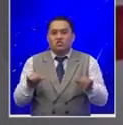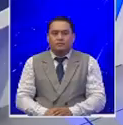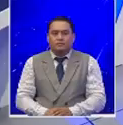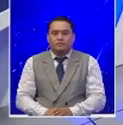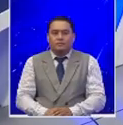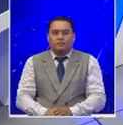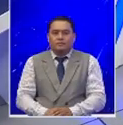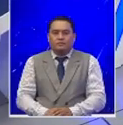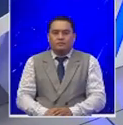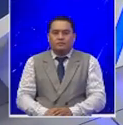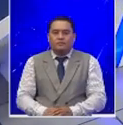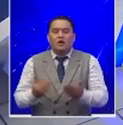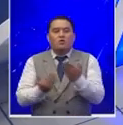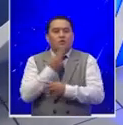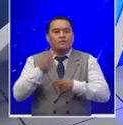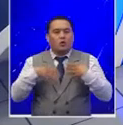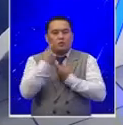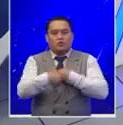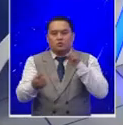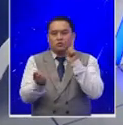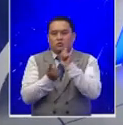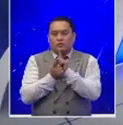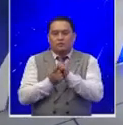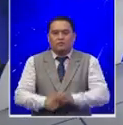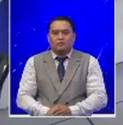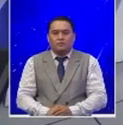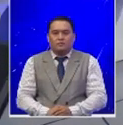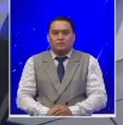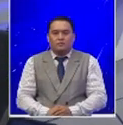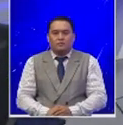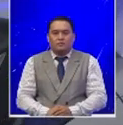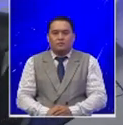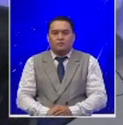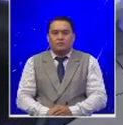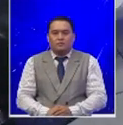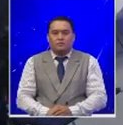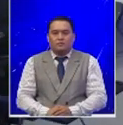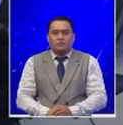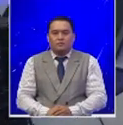Это была вся информация к этому часу. Спасибо за внимание. До свидания.